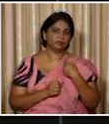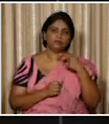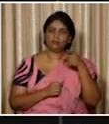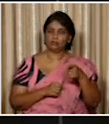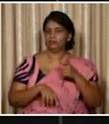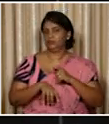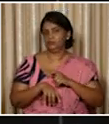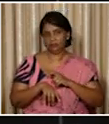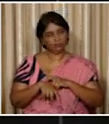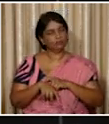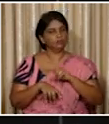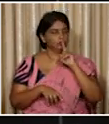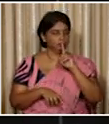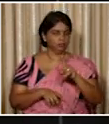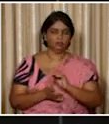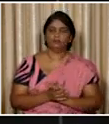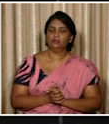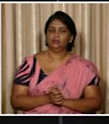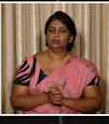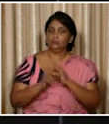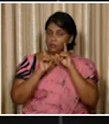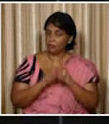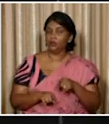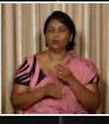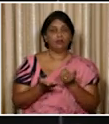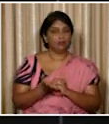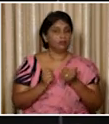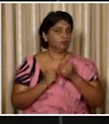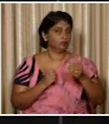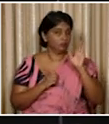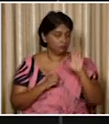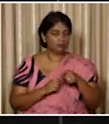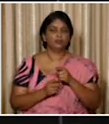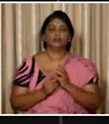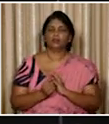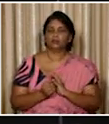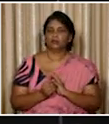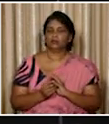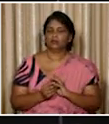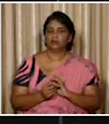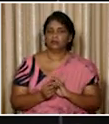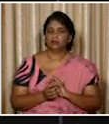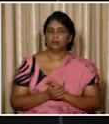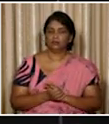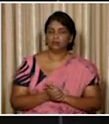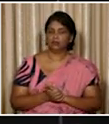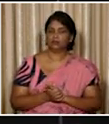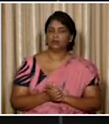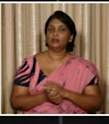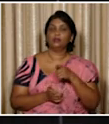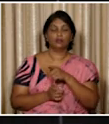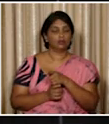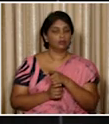மேலும் வலுவாக்குவதாகவே அமையும் என்பதில் தாங்களும் கரிசனை கொண்டிருப்பீர்கள் என இந்த உயர்ந்த சபையில் உள்ள ஒவ்வொருவரையும் நான் எதிர்பார்க்கிறேன்.